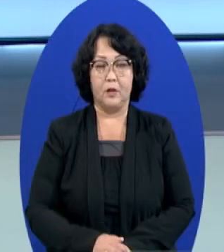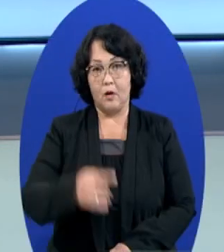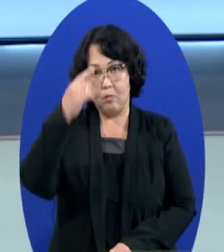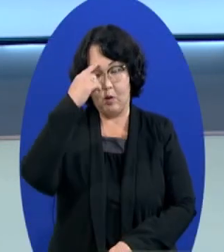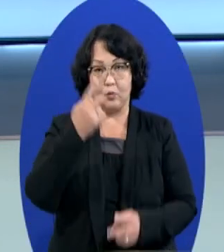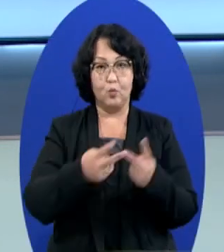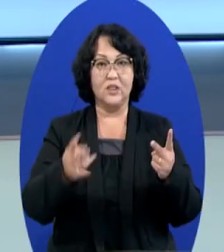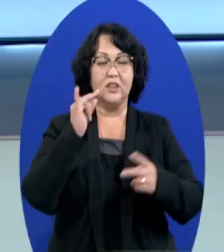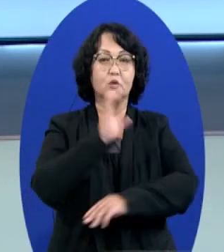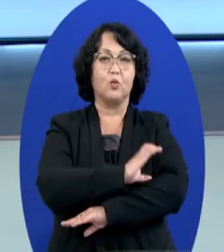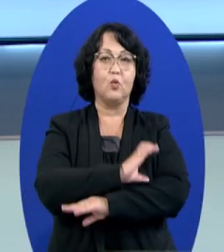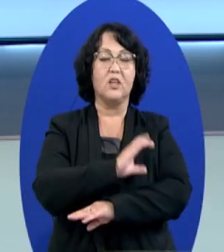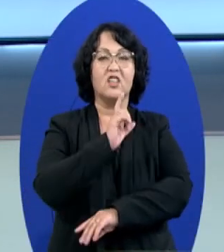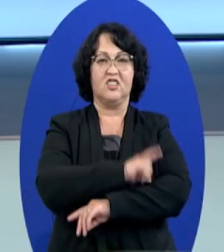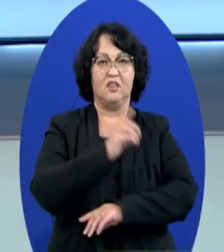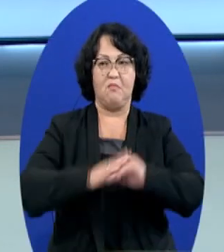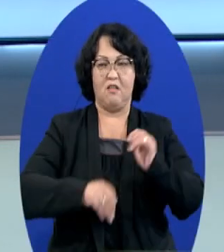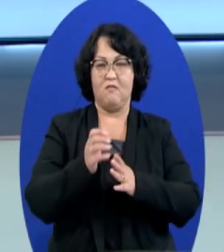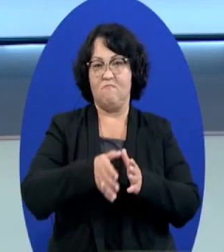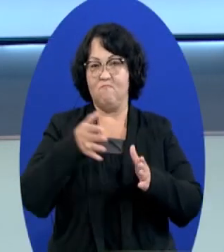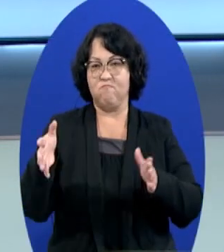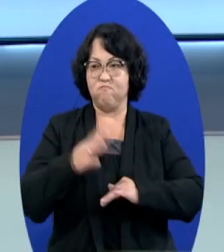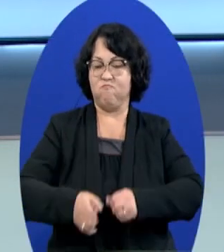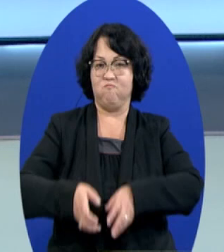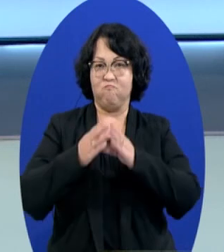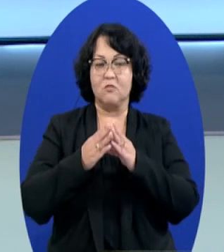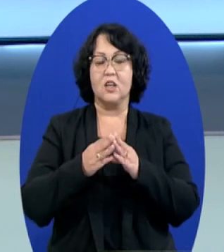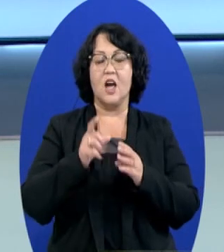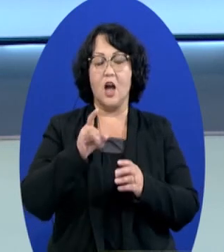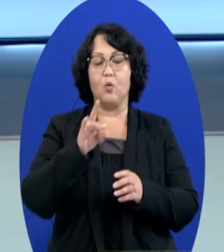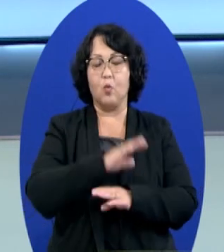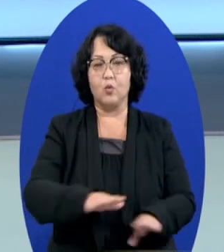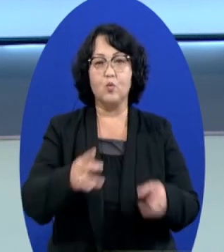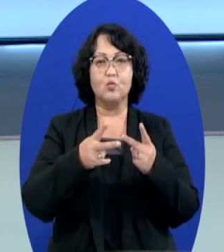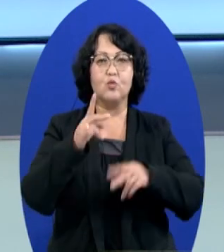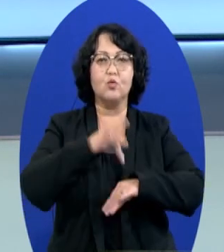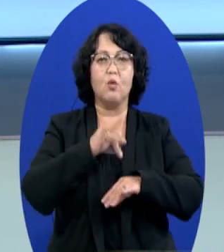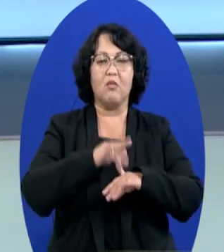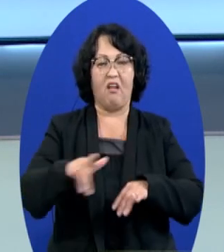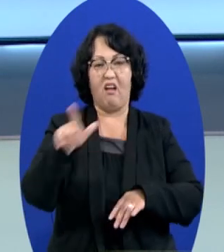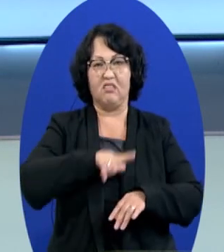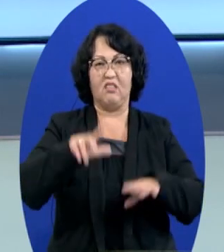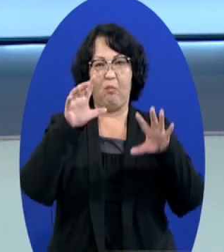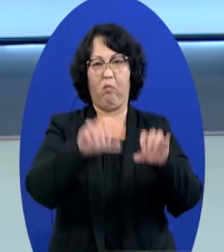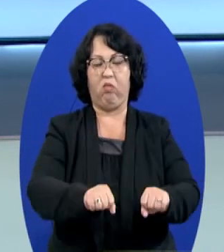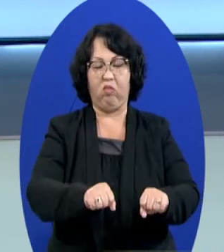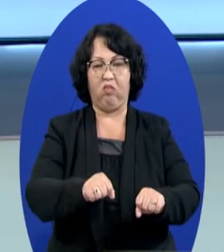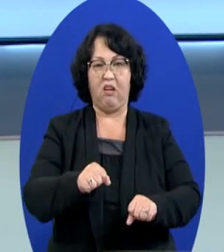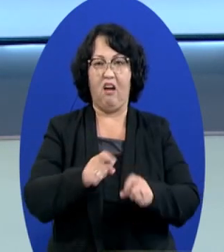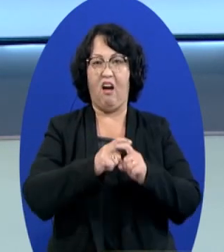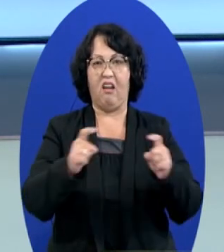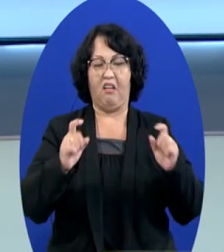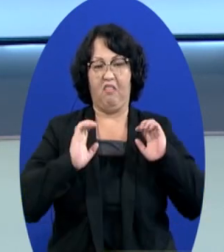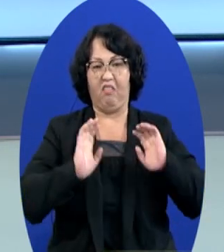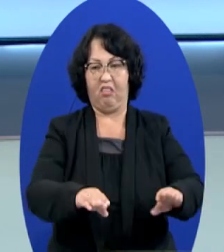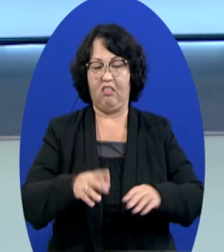Монголын үндэсний их сургууль хичээлийн өргөтгөлийн барилга барихдаа их хүүхдийн эрүүл мэндийн үндэсний төвийн эзэмшил газарт халдаж хашааг нь булгаж зөвшөөрлгүй орцгарц